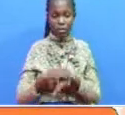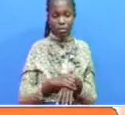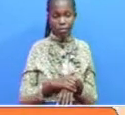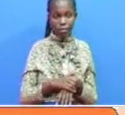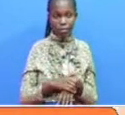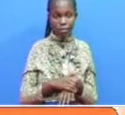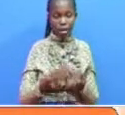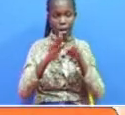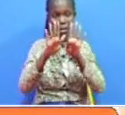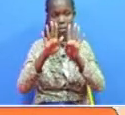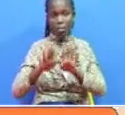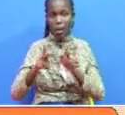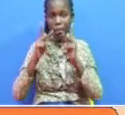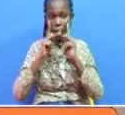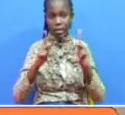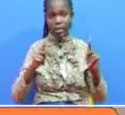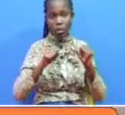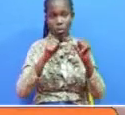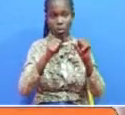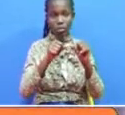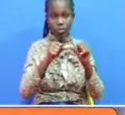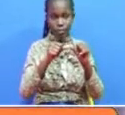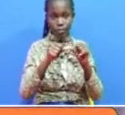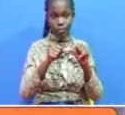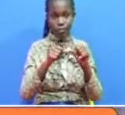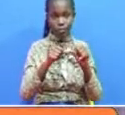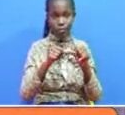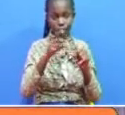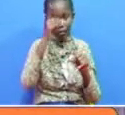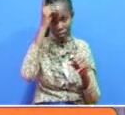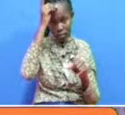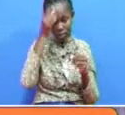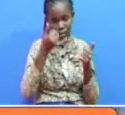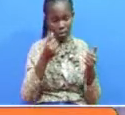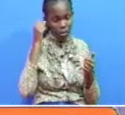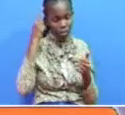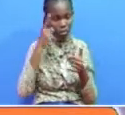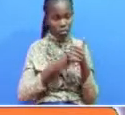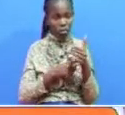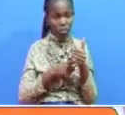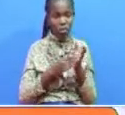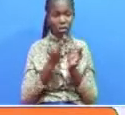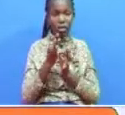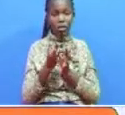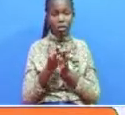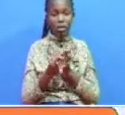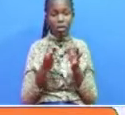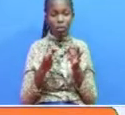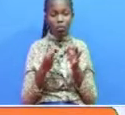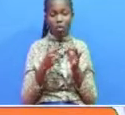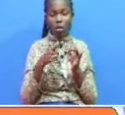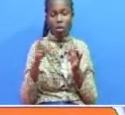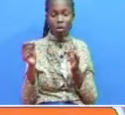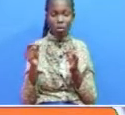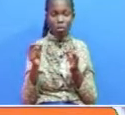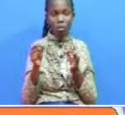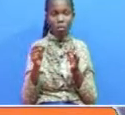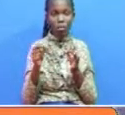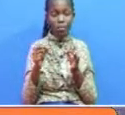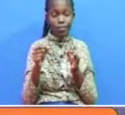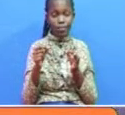Tutaendeleza kampeni ya amani huko chini mashinani. Tumeelewana sasa kila mmoja wetu akiondoka hapa tuende